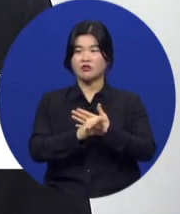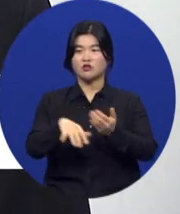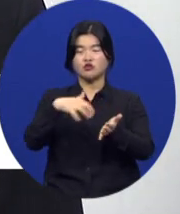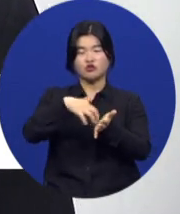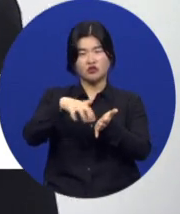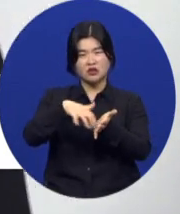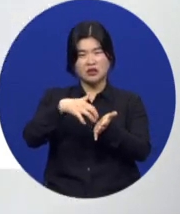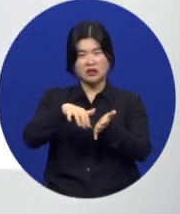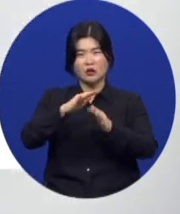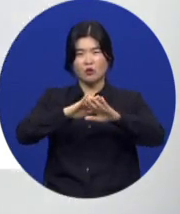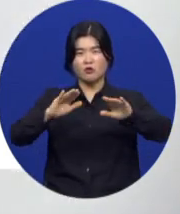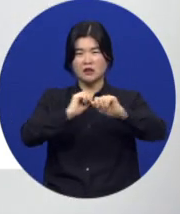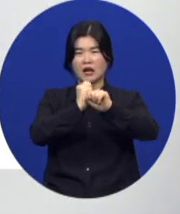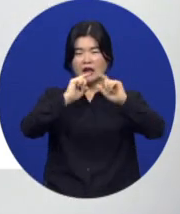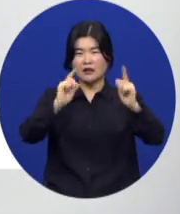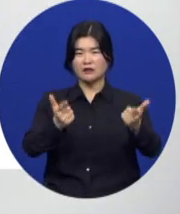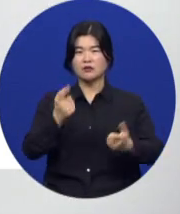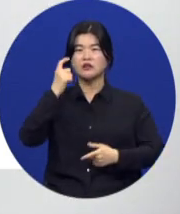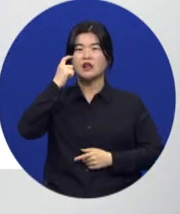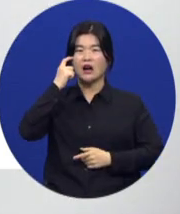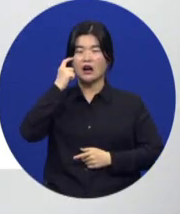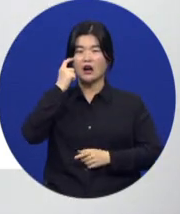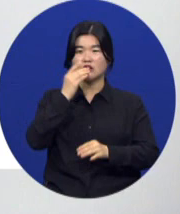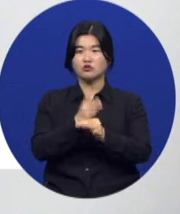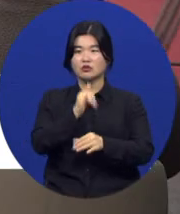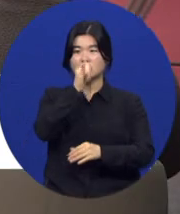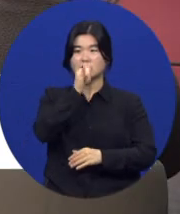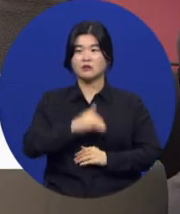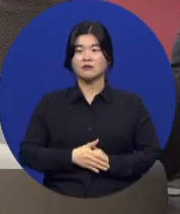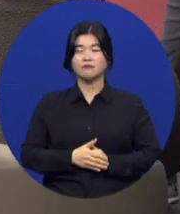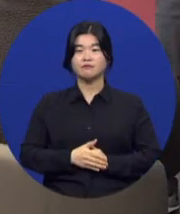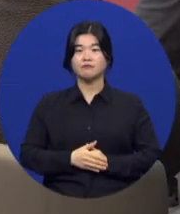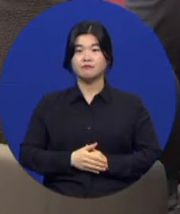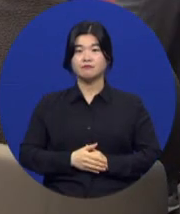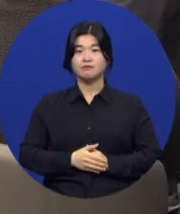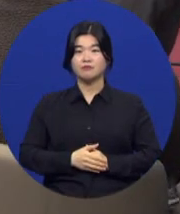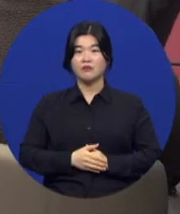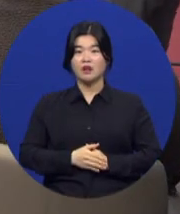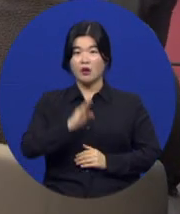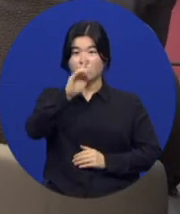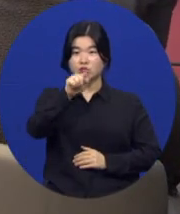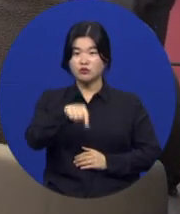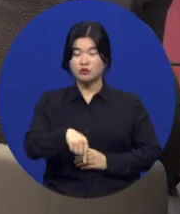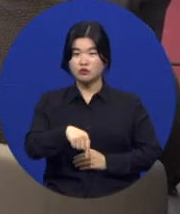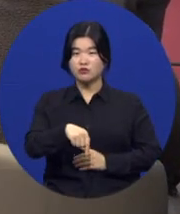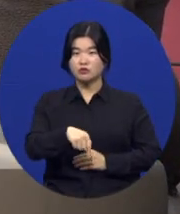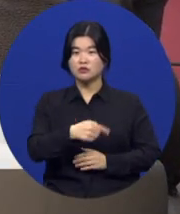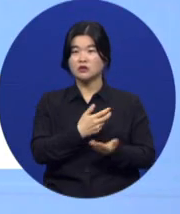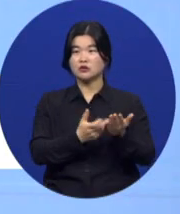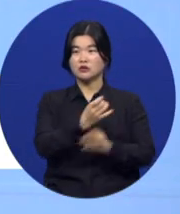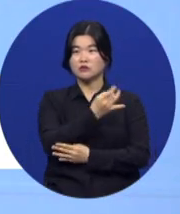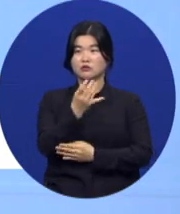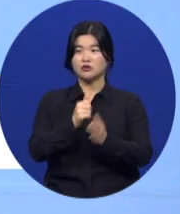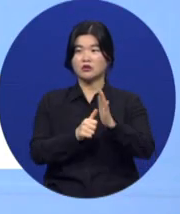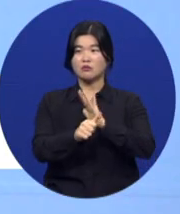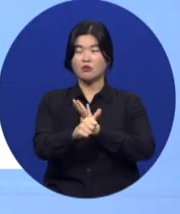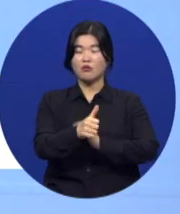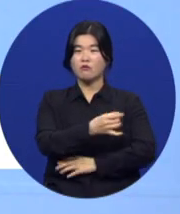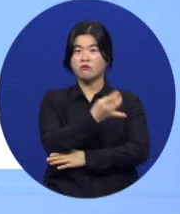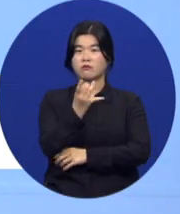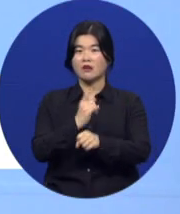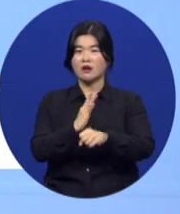수치가 공정하지 않았다고 한다 합니다 부 임 춘 전 제주 신문 대표도 보도자료를